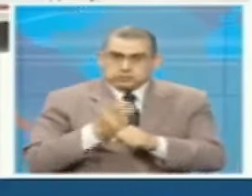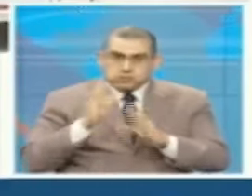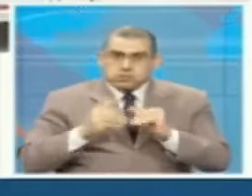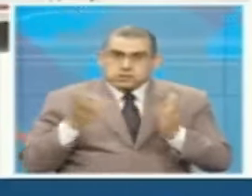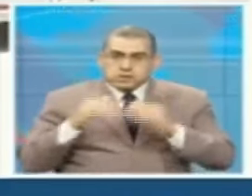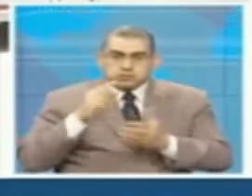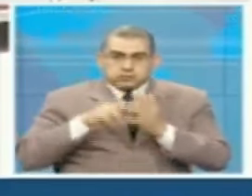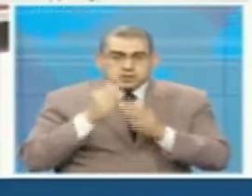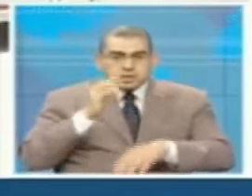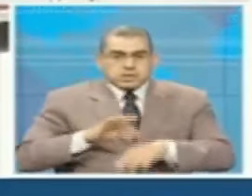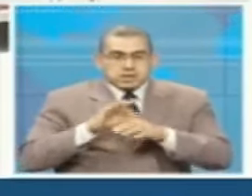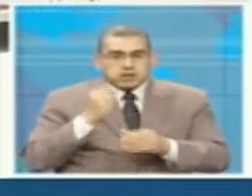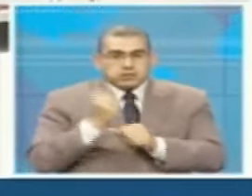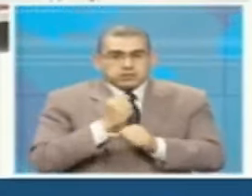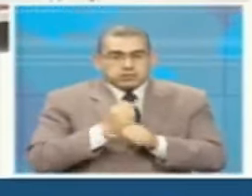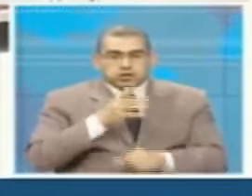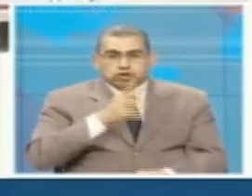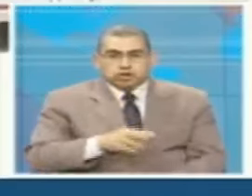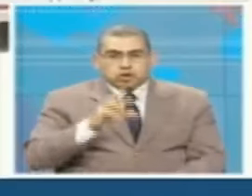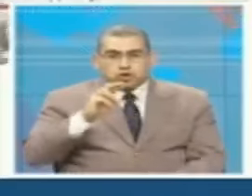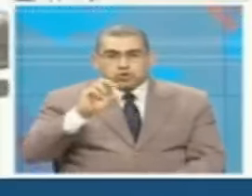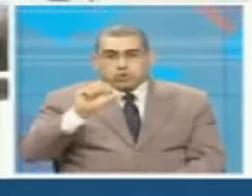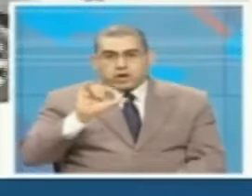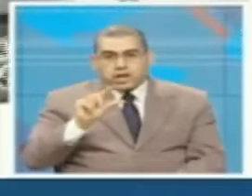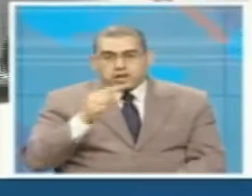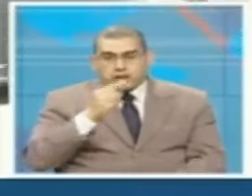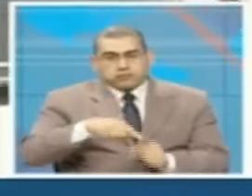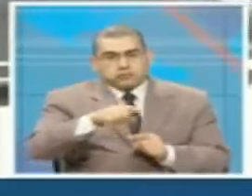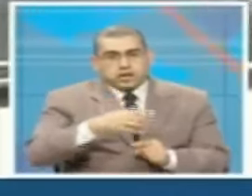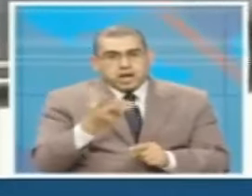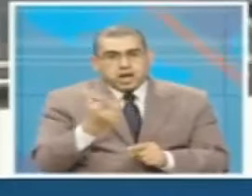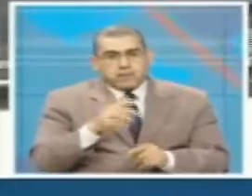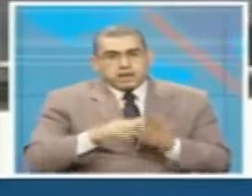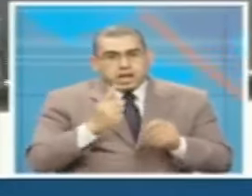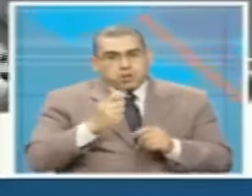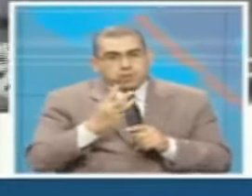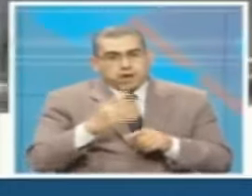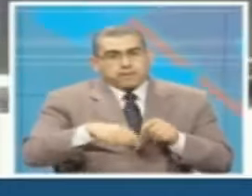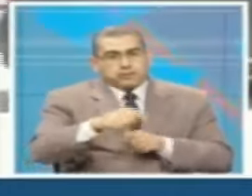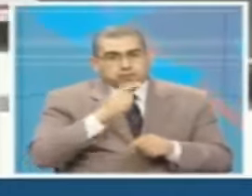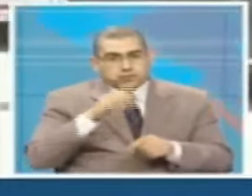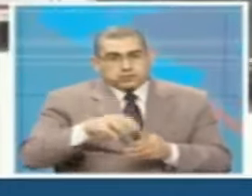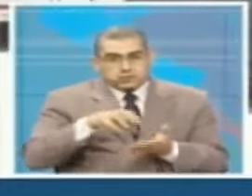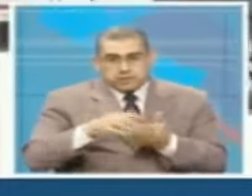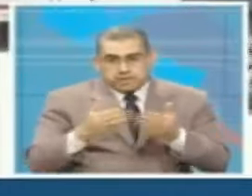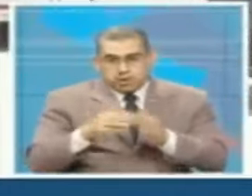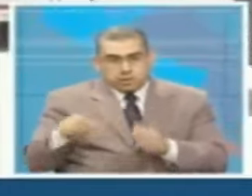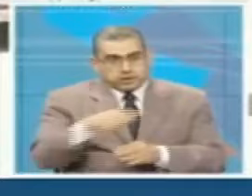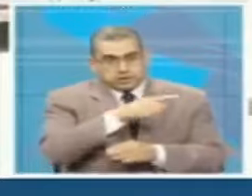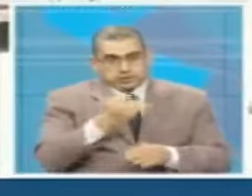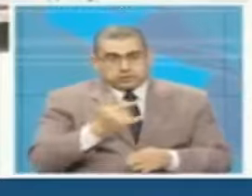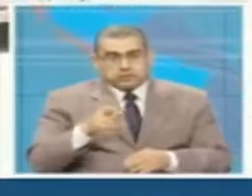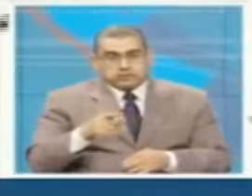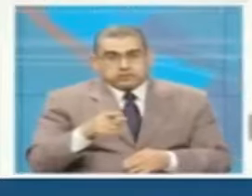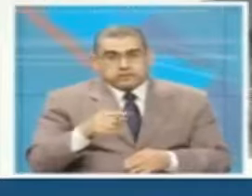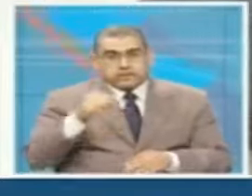مطبخ انساني ضخم في منطقه الشيخ زويد والتي تبعد بعض يعني عده كيلومترات فقط عن هذه البوابه،